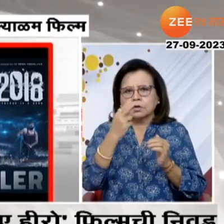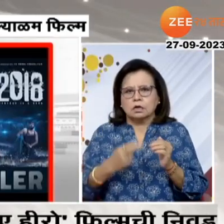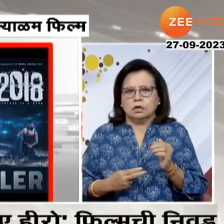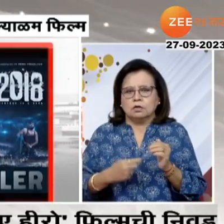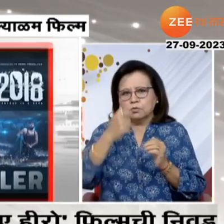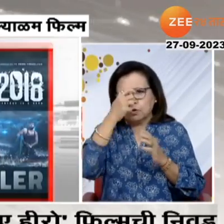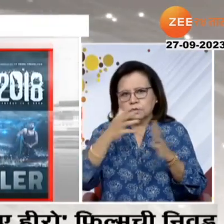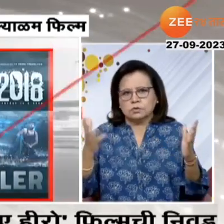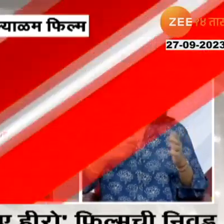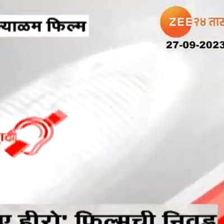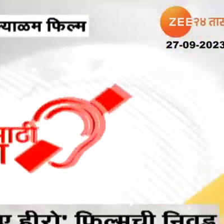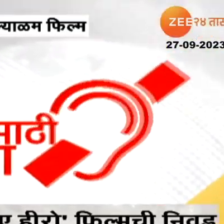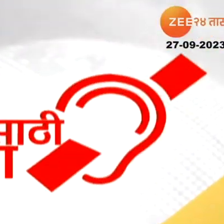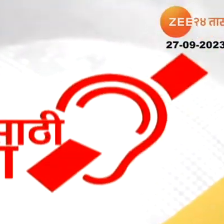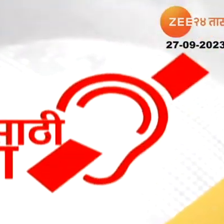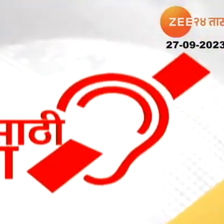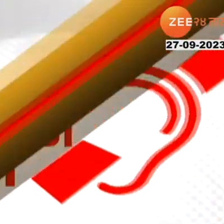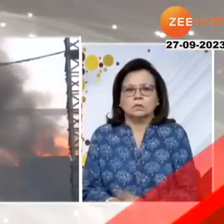आहे.